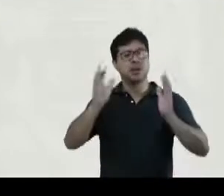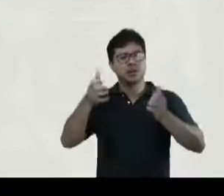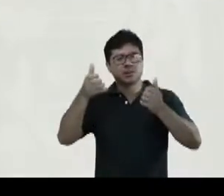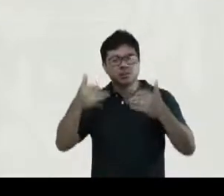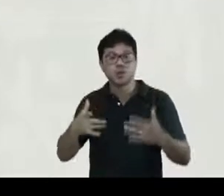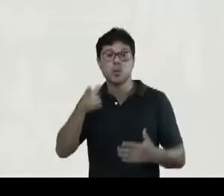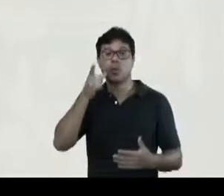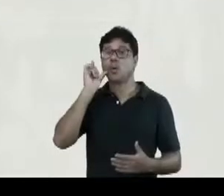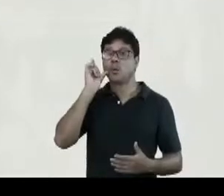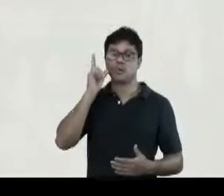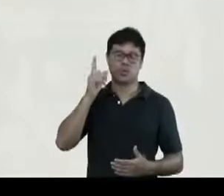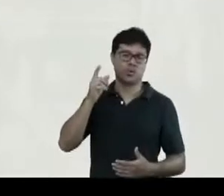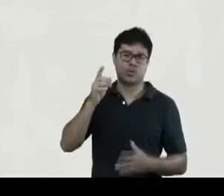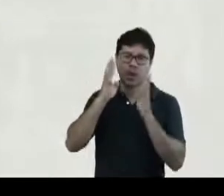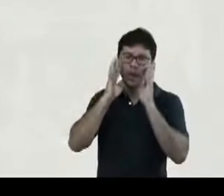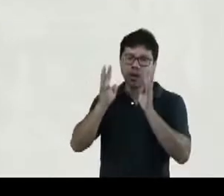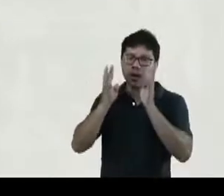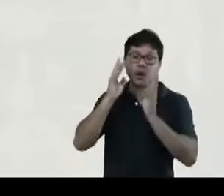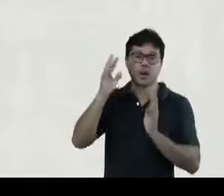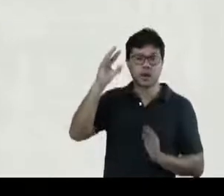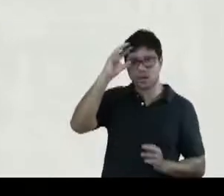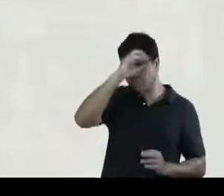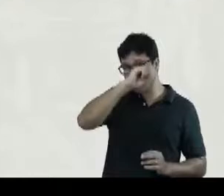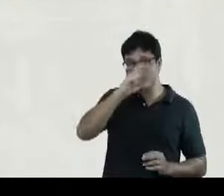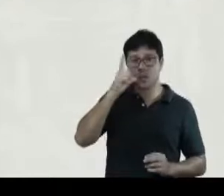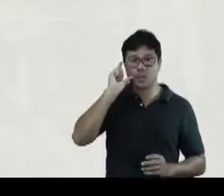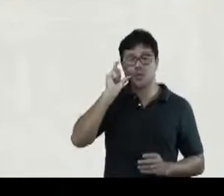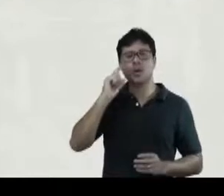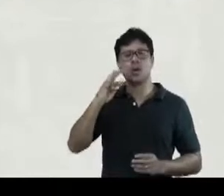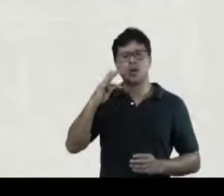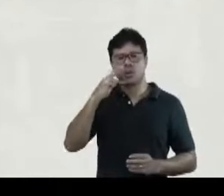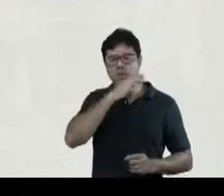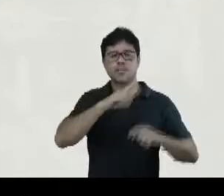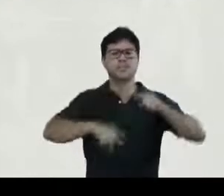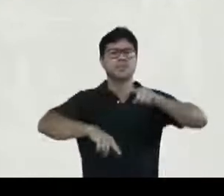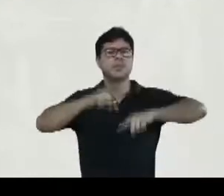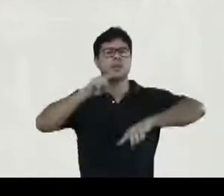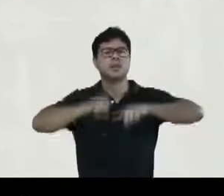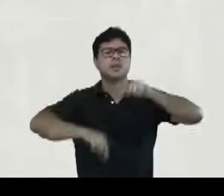Material Evidence in Incunabula ist genauso ein